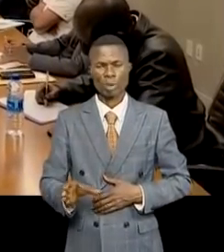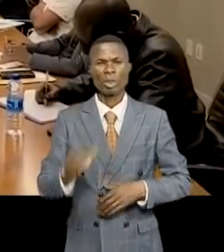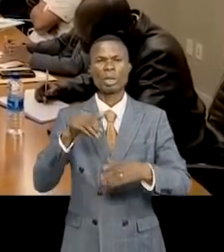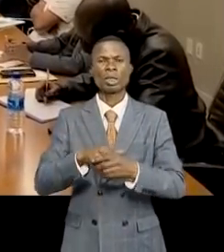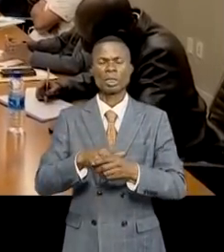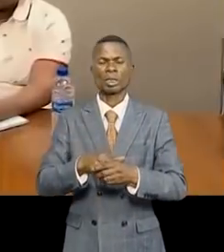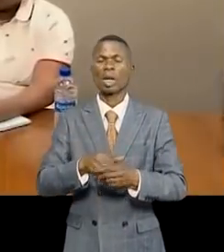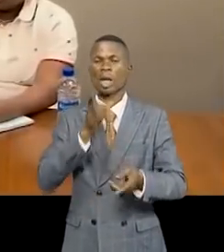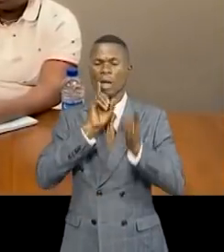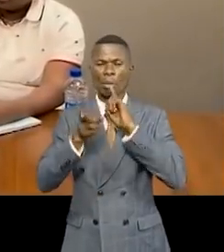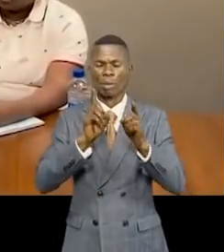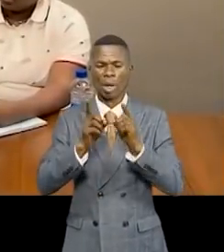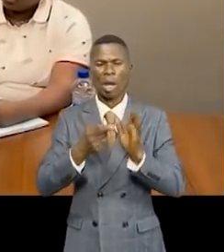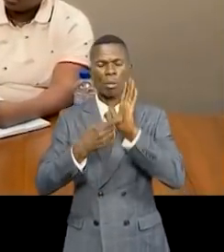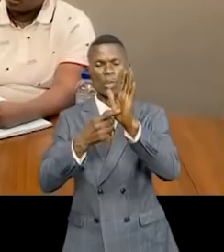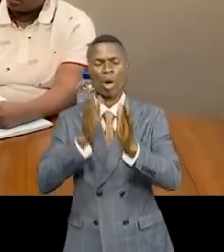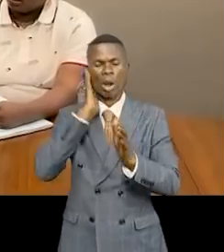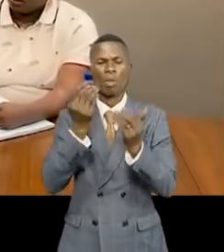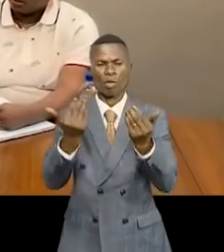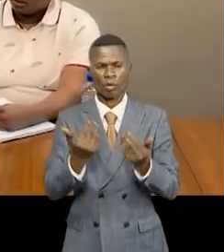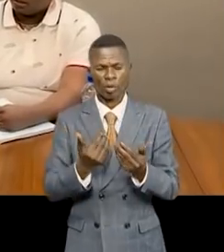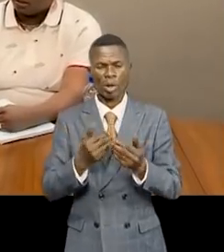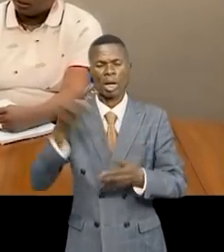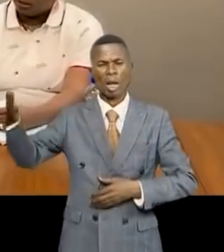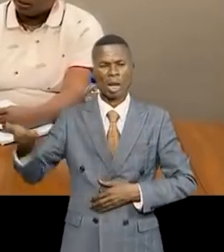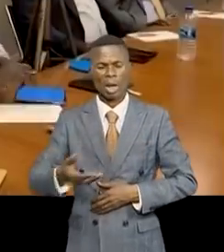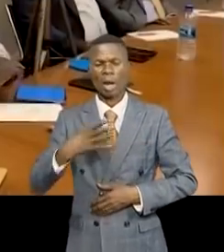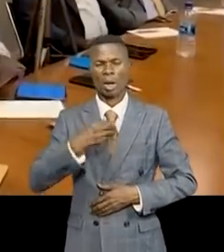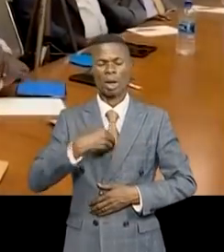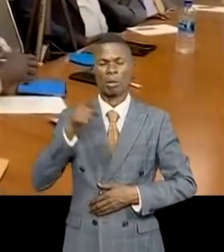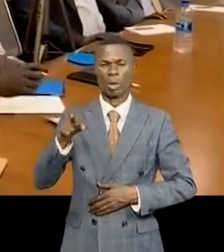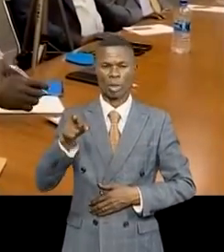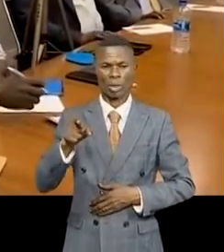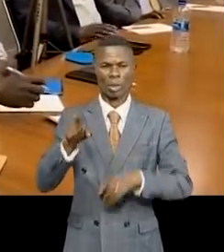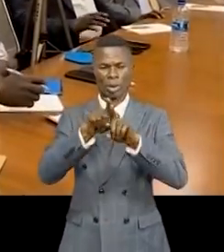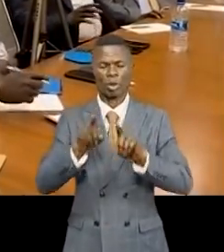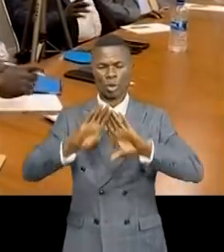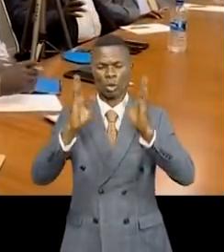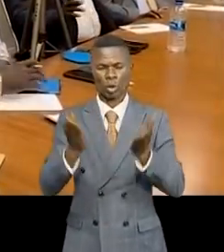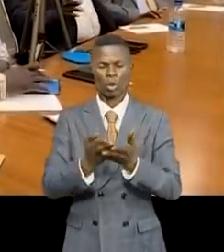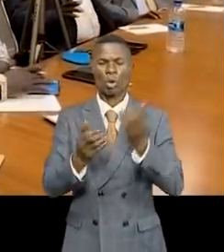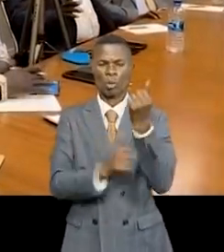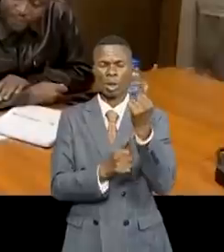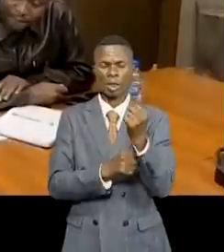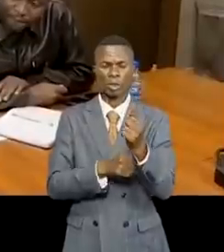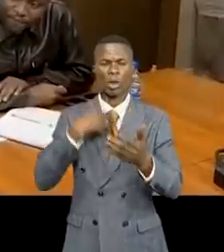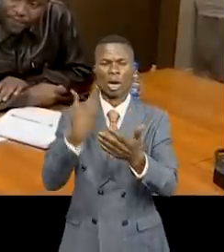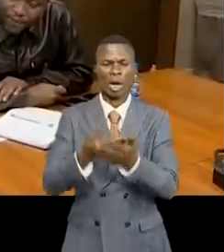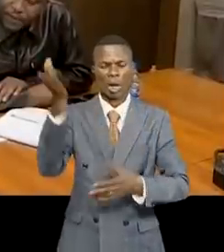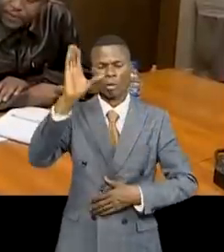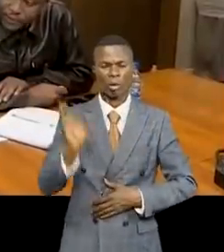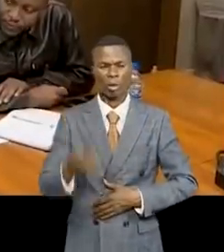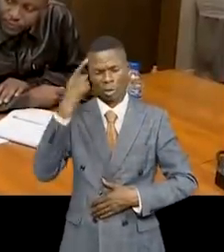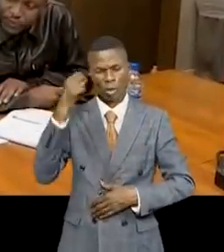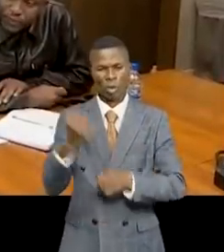leurs échanges, exprimé la volonté de recevoir M. Peter Reis ainsi que toute son équipe au Congo central pour